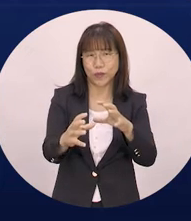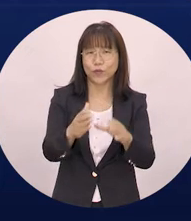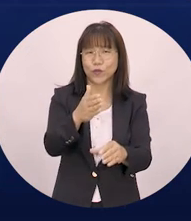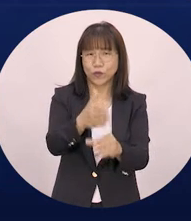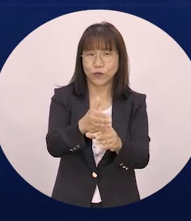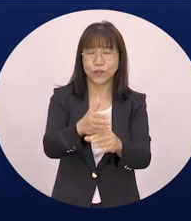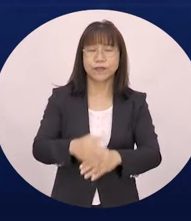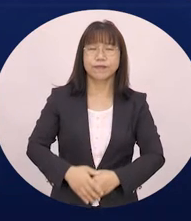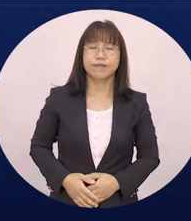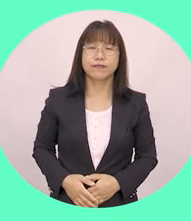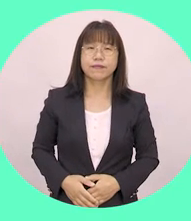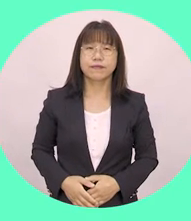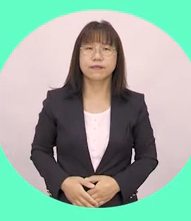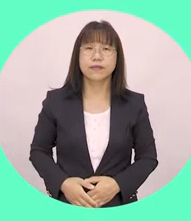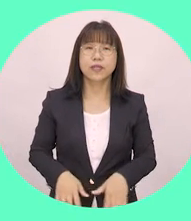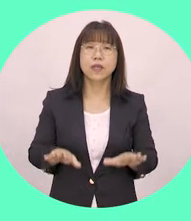모집합니다.